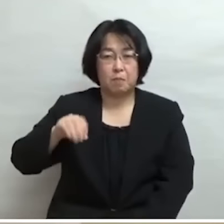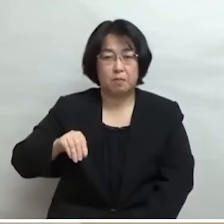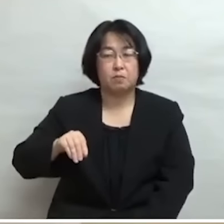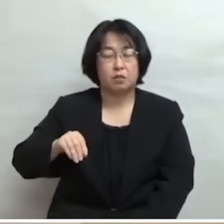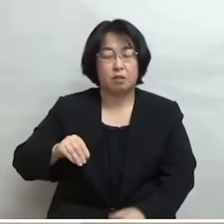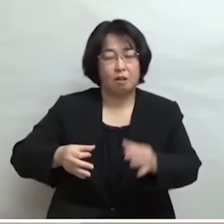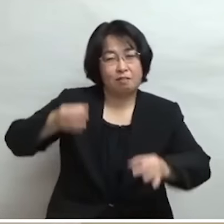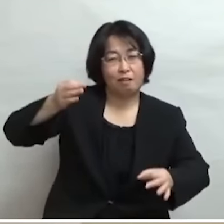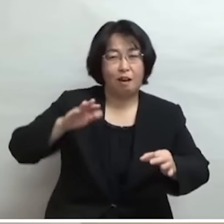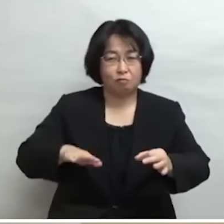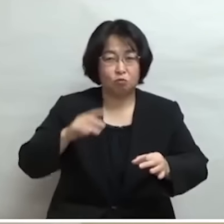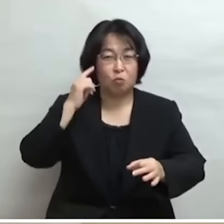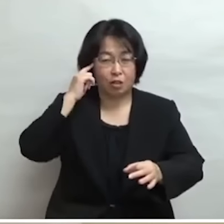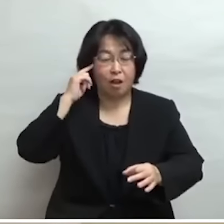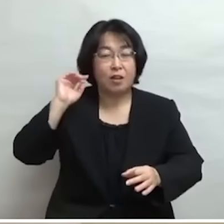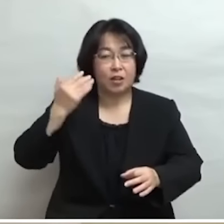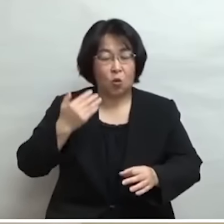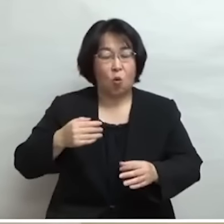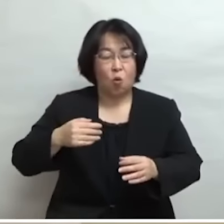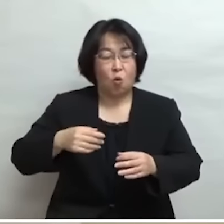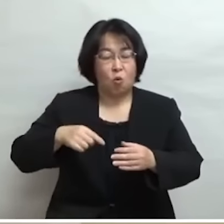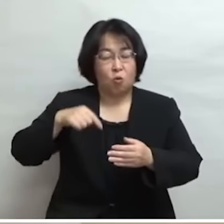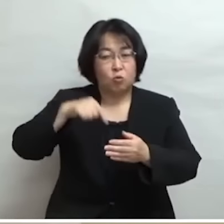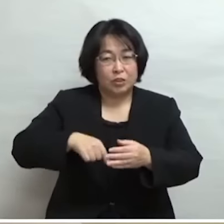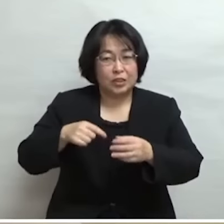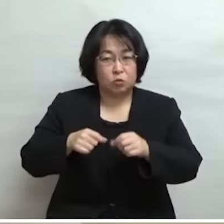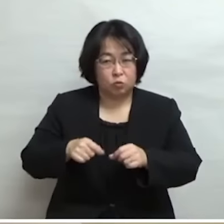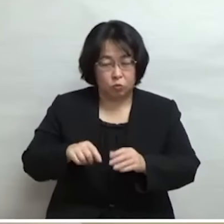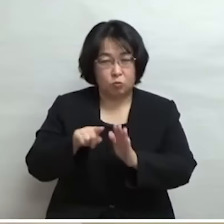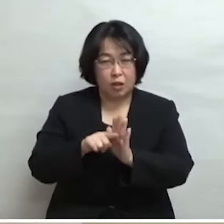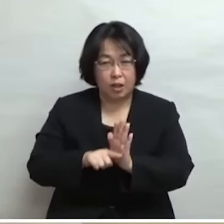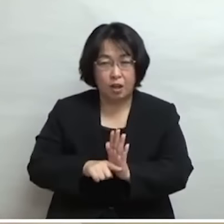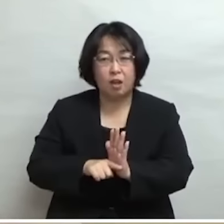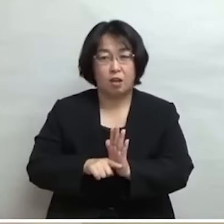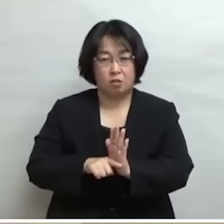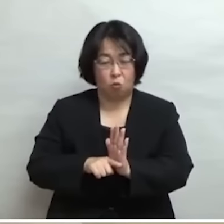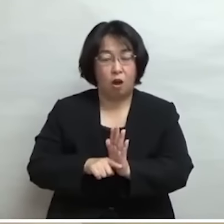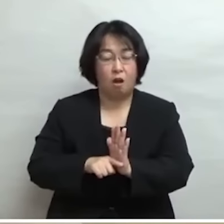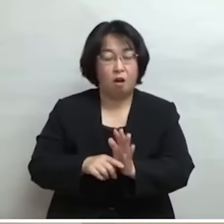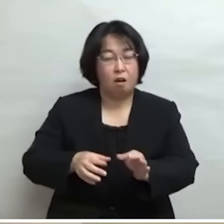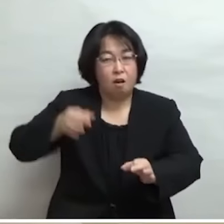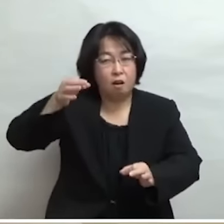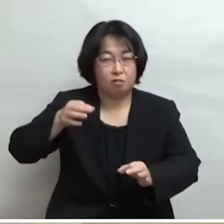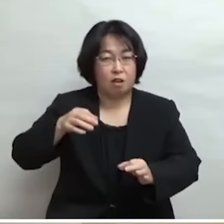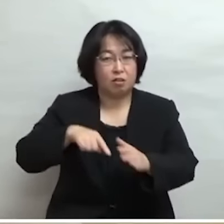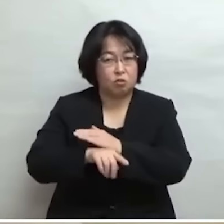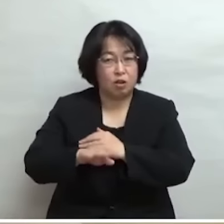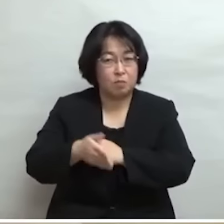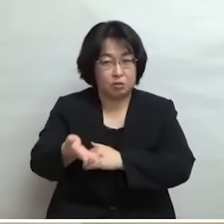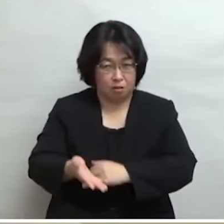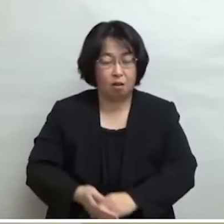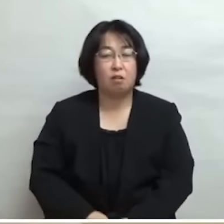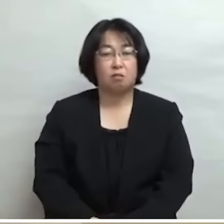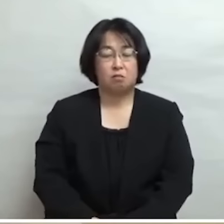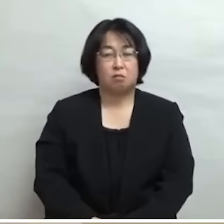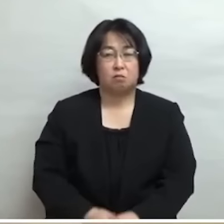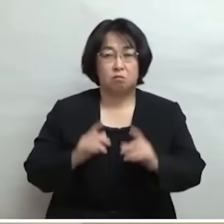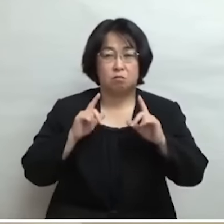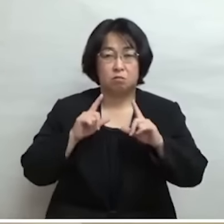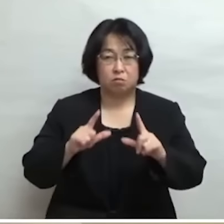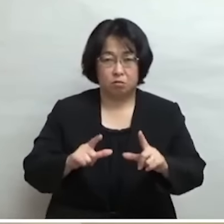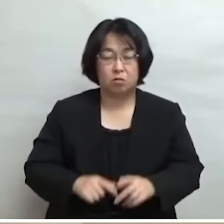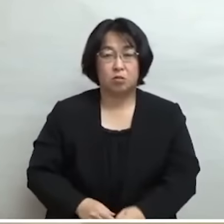っと驚いたんですけれども、内訳ですとかそのように膨らんだ理由というのは何かあるんですか。 あくまでもこれ当事者間、う